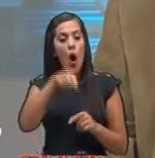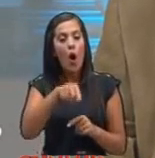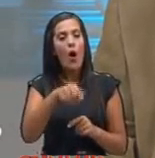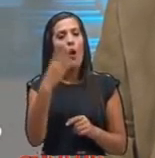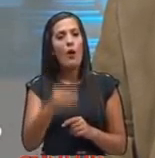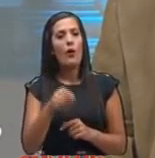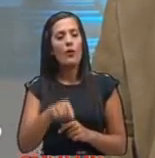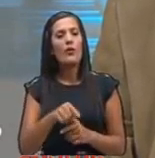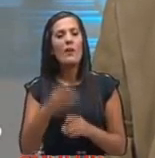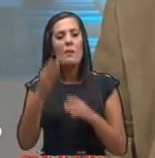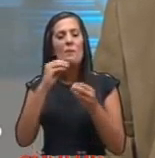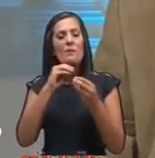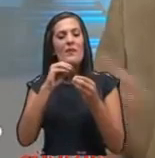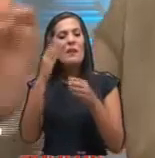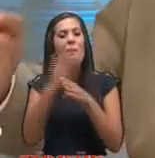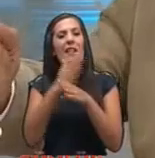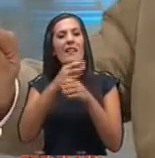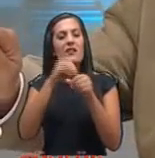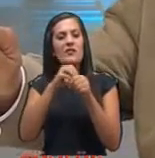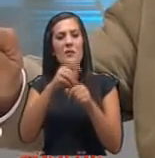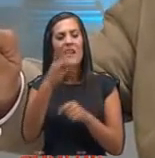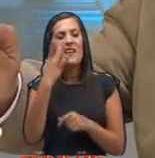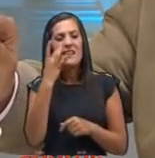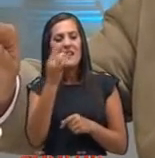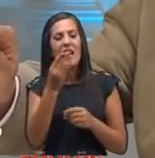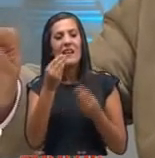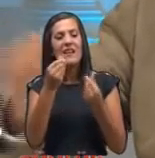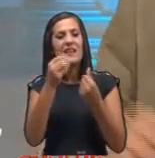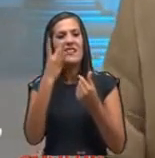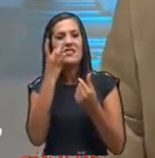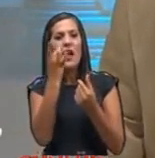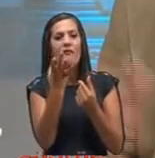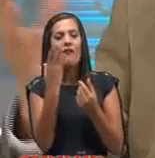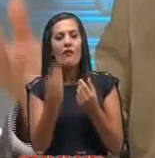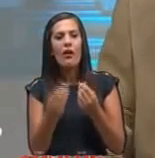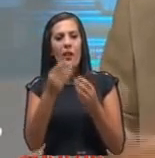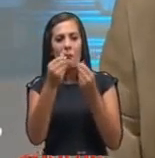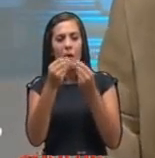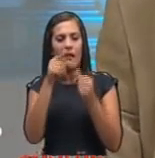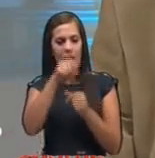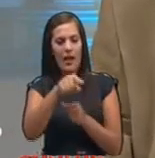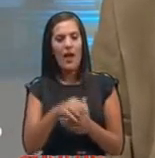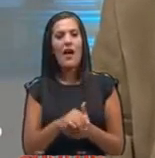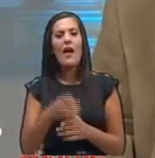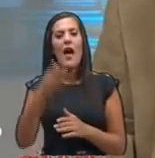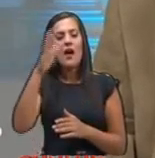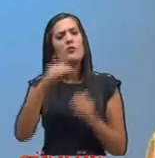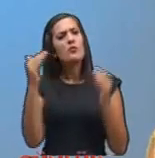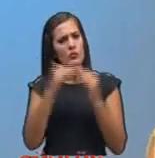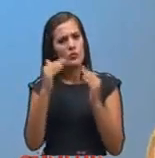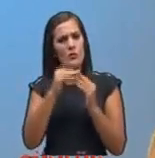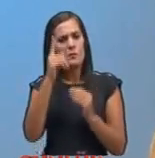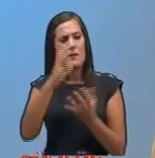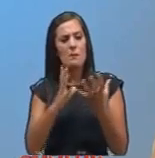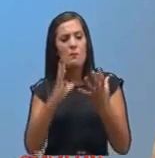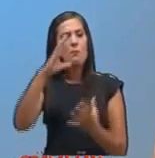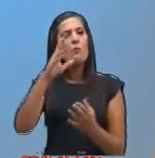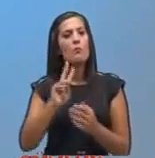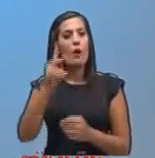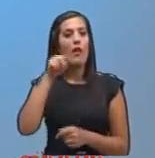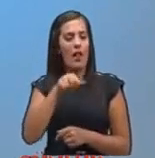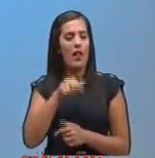Madde de budur. Şu saydam bütün, görünen, evet, madde değil mi? Aradaki, efendim, dolgu maddesi, evet, gibi, ders gibi görünen madde. Evet, aşağı yukarı aslında uygun bir maket